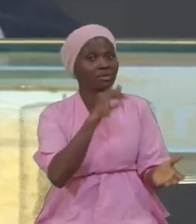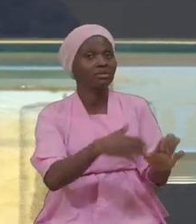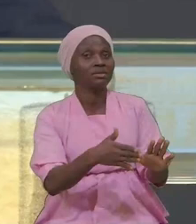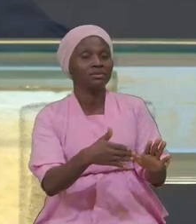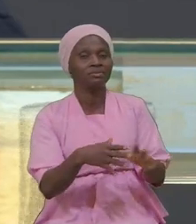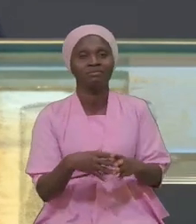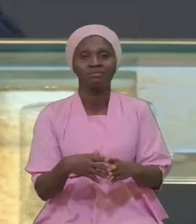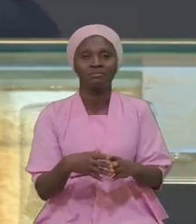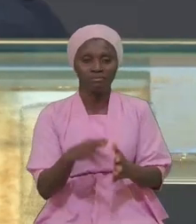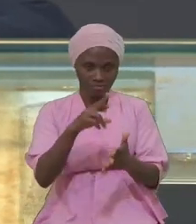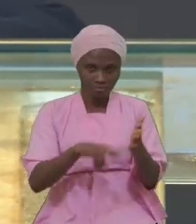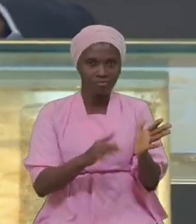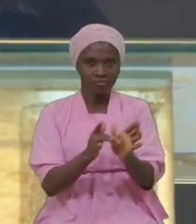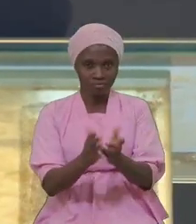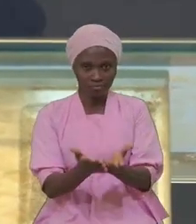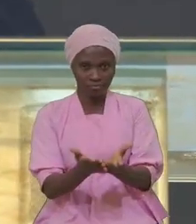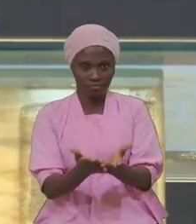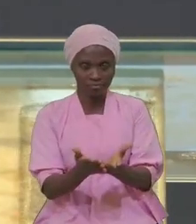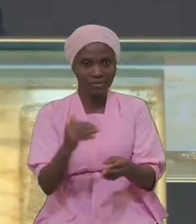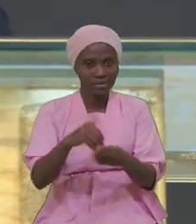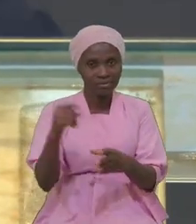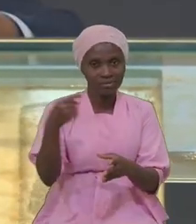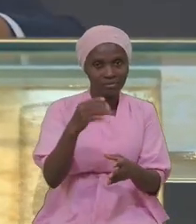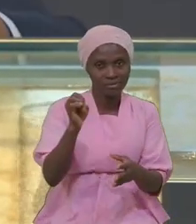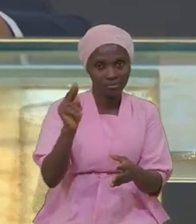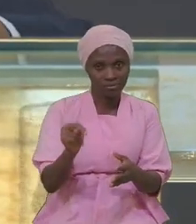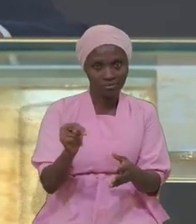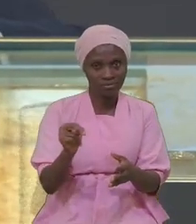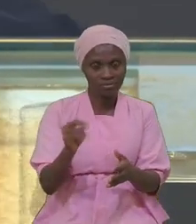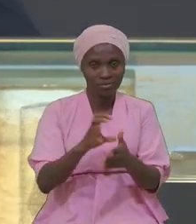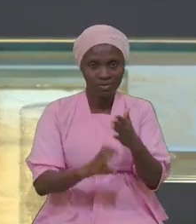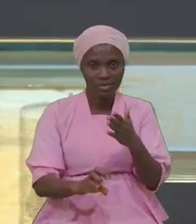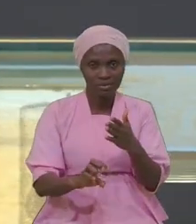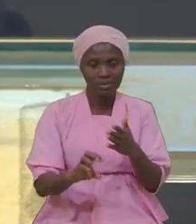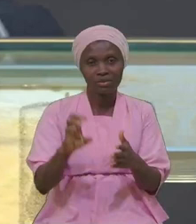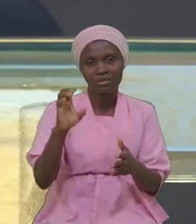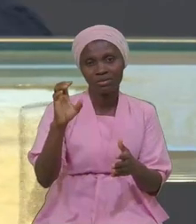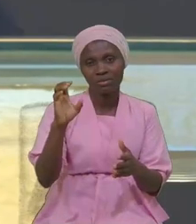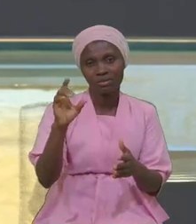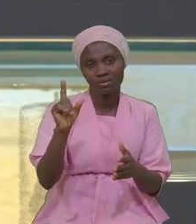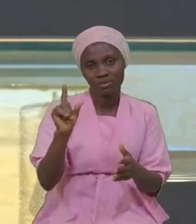Voyons les Écritures. On va à Genèse chapitre 20.